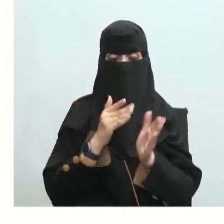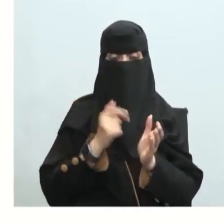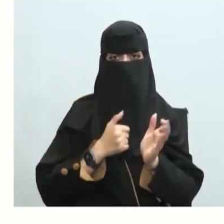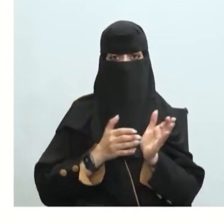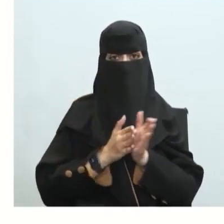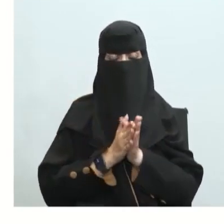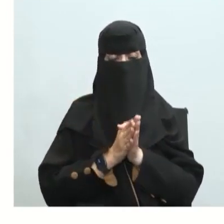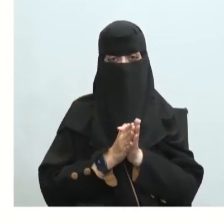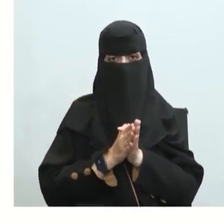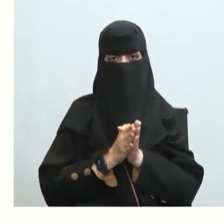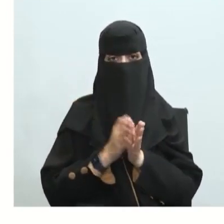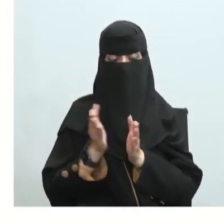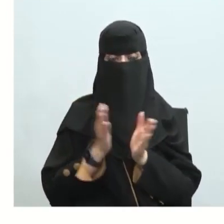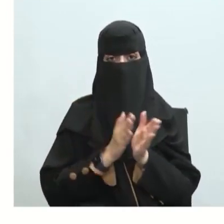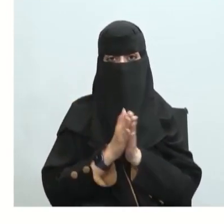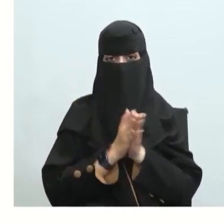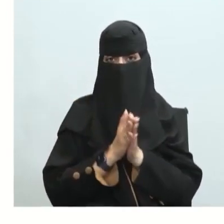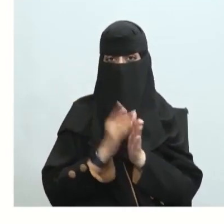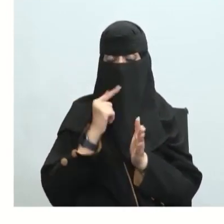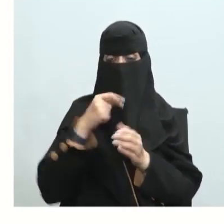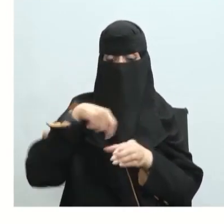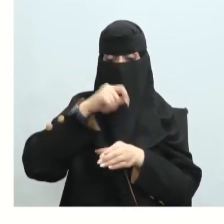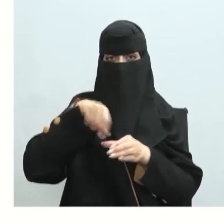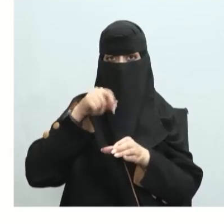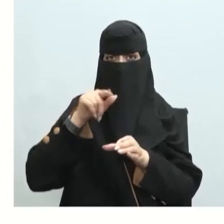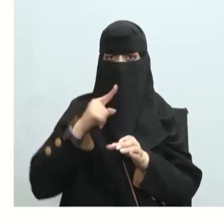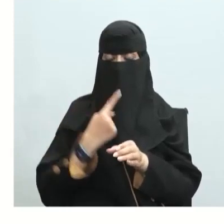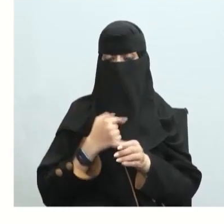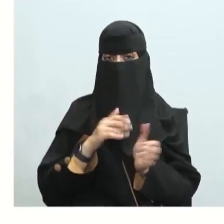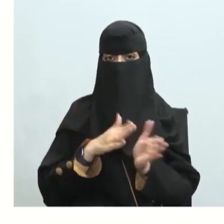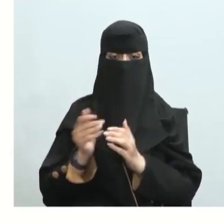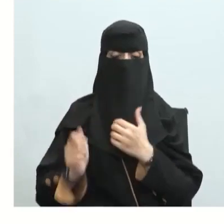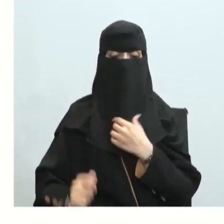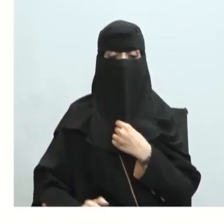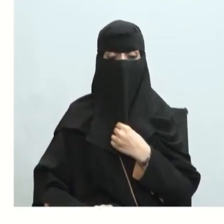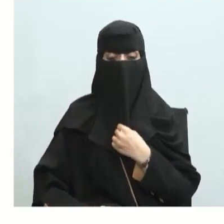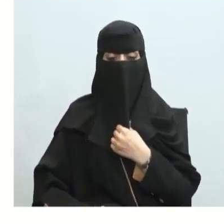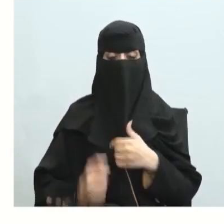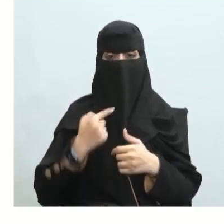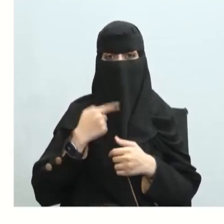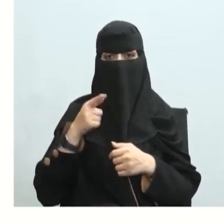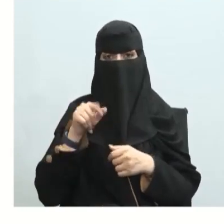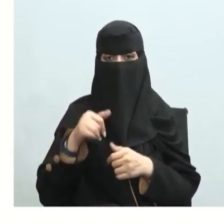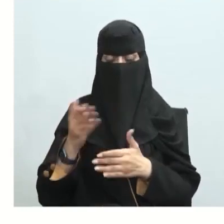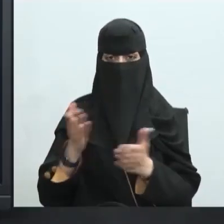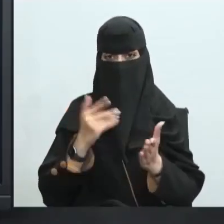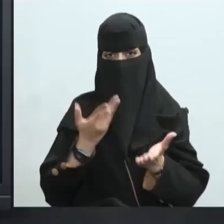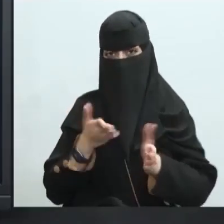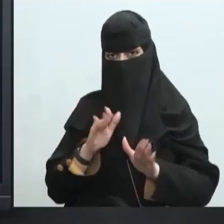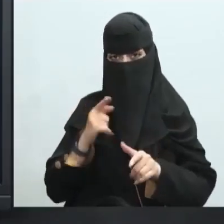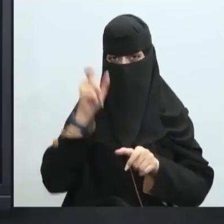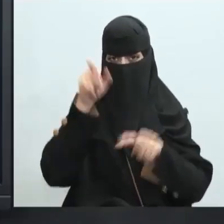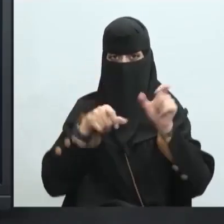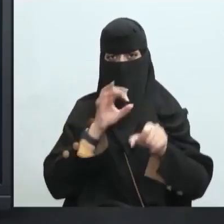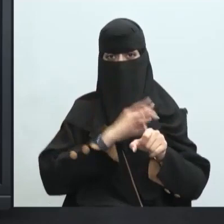التهاني والقصائد والابيات ايضا هنا المهتمون بالطبخ اشهى الاطباق والوصفات معنى ان هنا اكثر من مستفيد